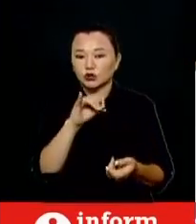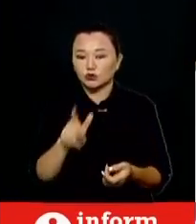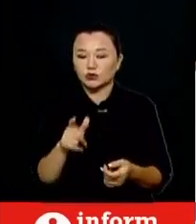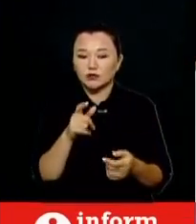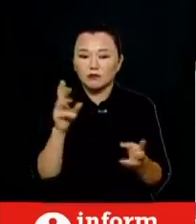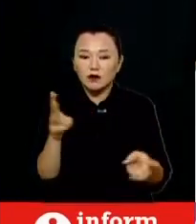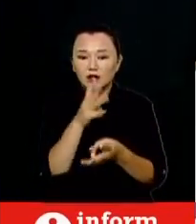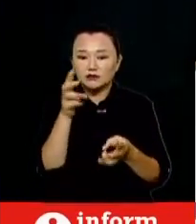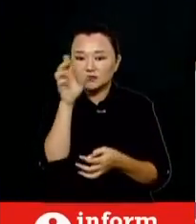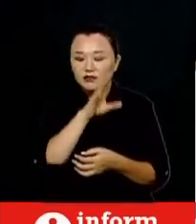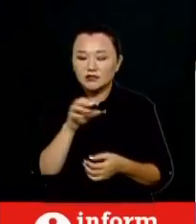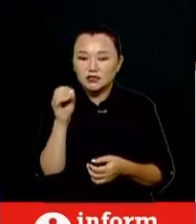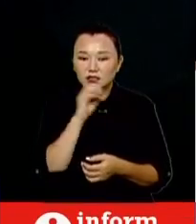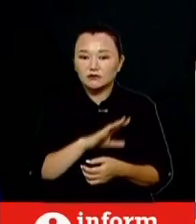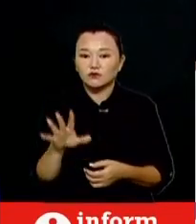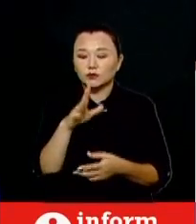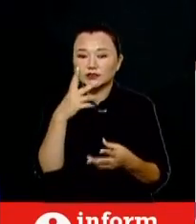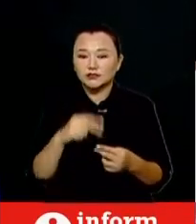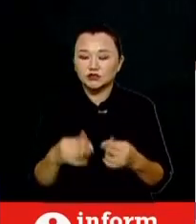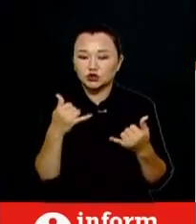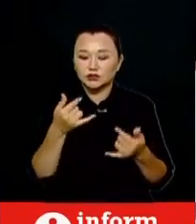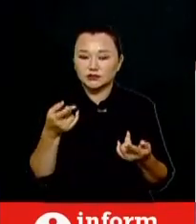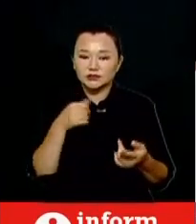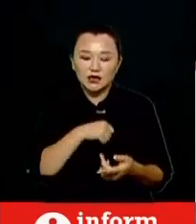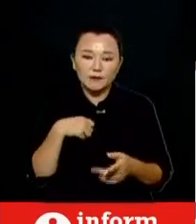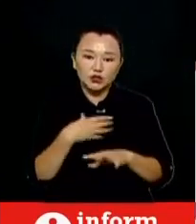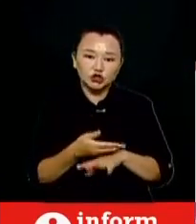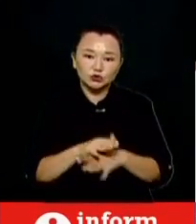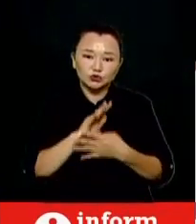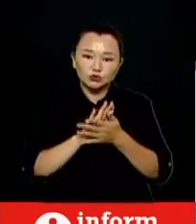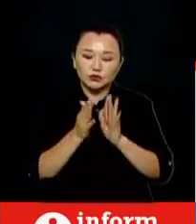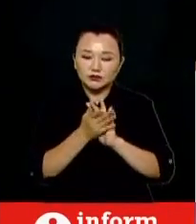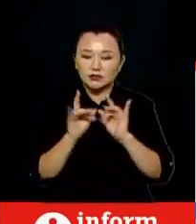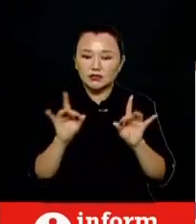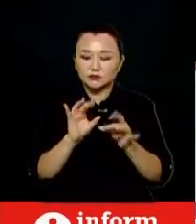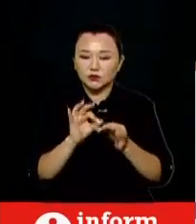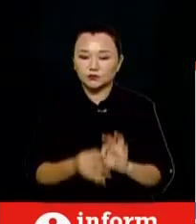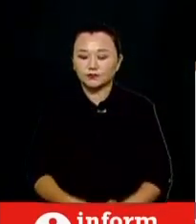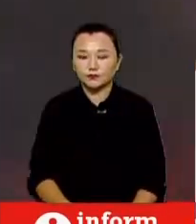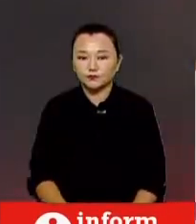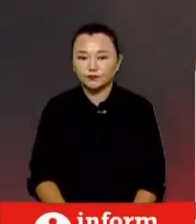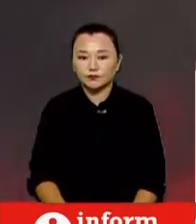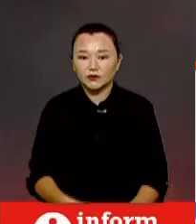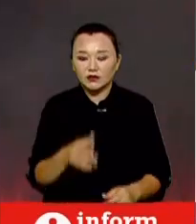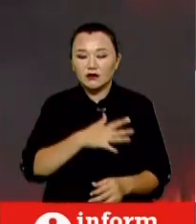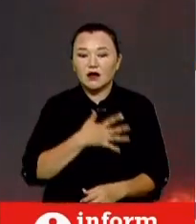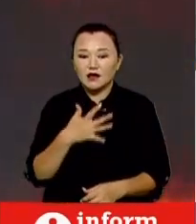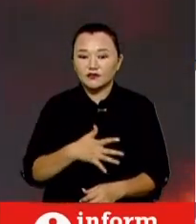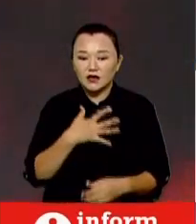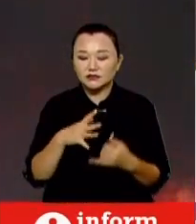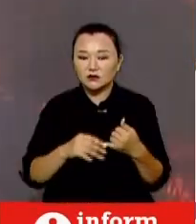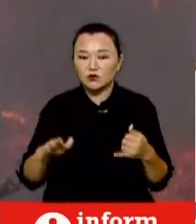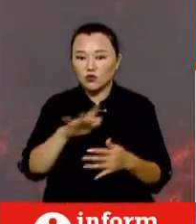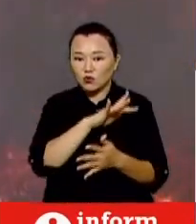Полыхают и страны Европы. Где сейчас самая тяжелая ситуация, расскажет Елена Меньшова. В канадской